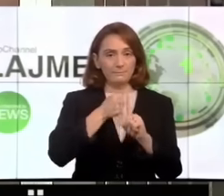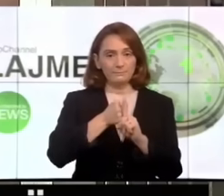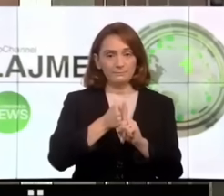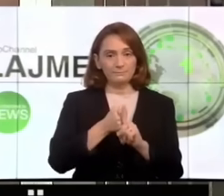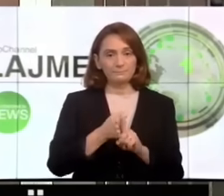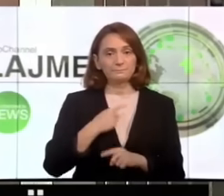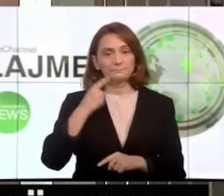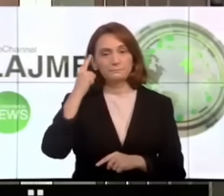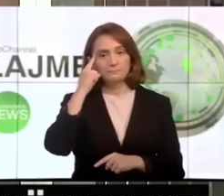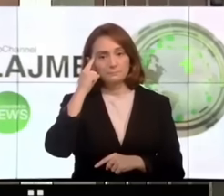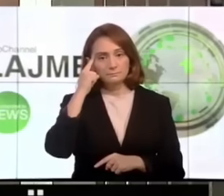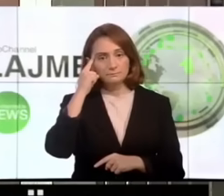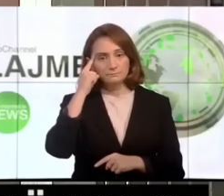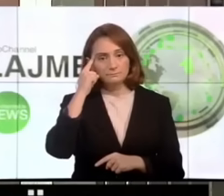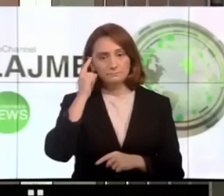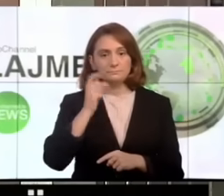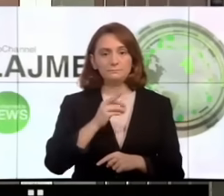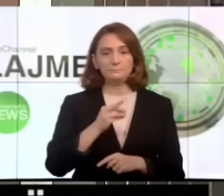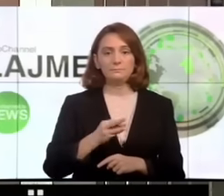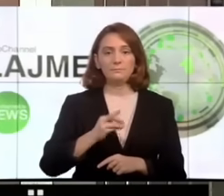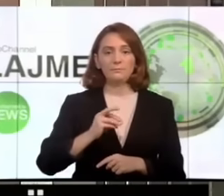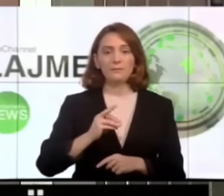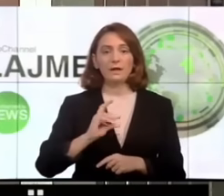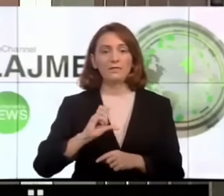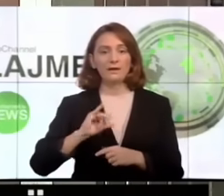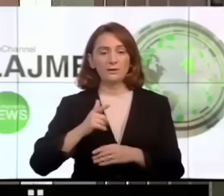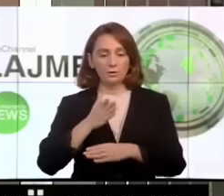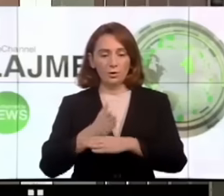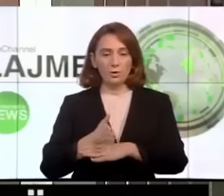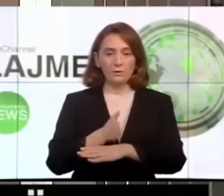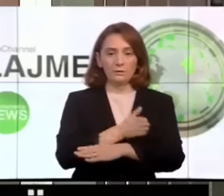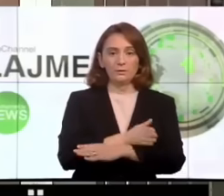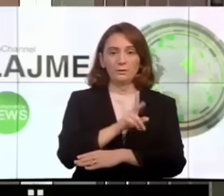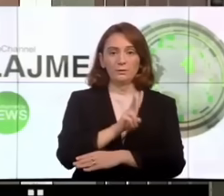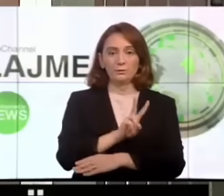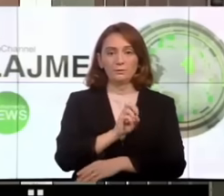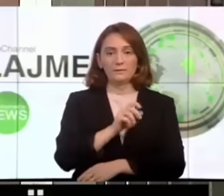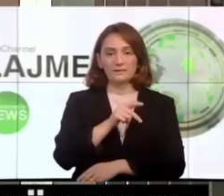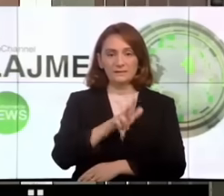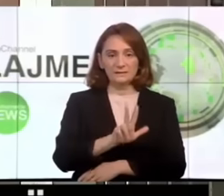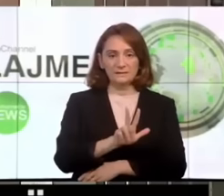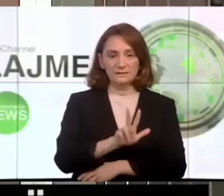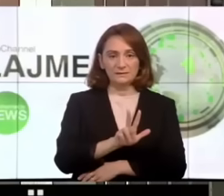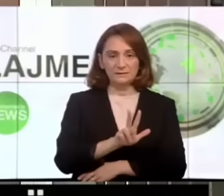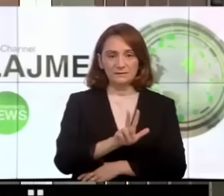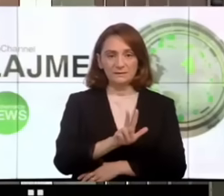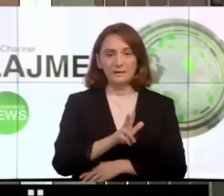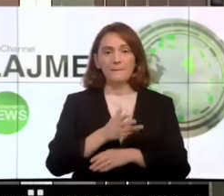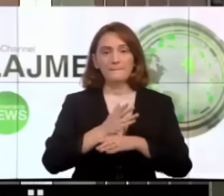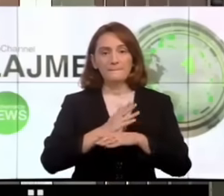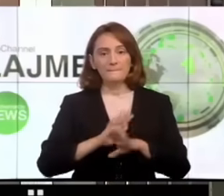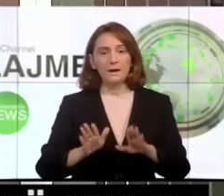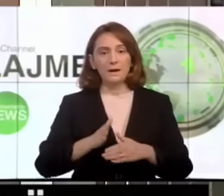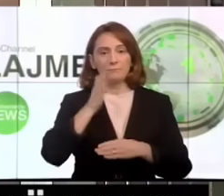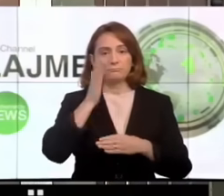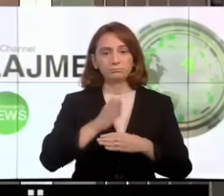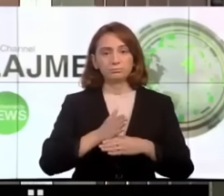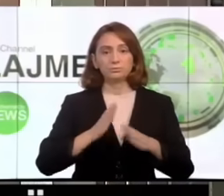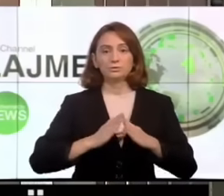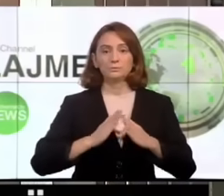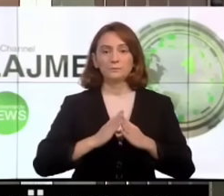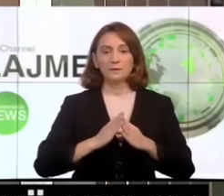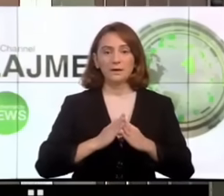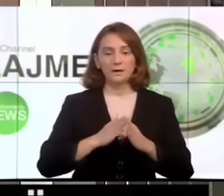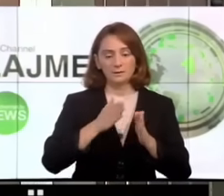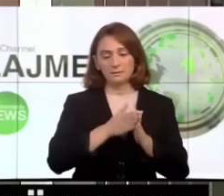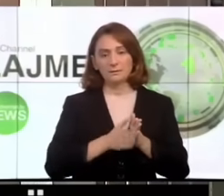dhjetor 2023, ish-kryeministri Sali Berisha dhe Jamal Brumaltezin i përfundojnë afatet e paraburgimit për pra të arrestit shtëpiak,